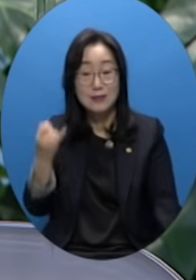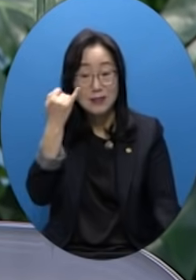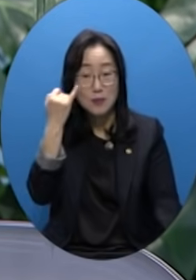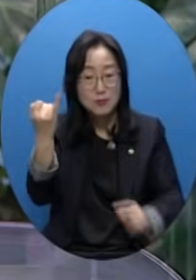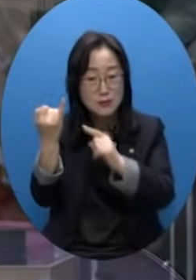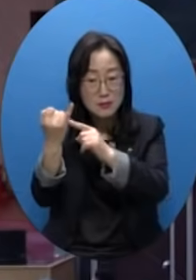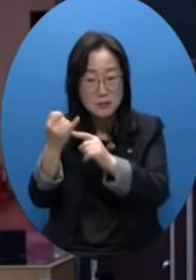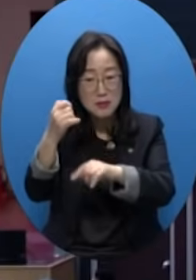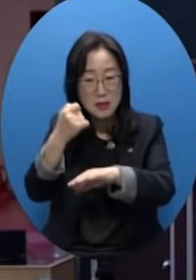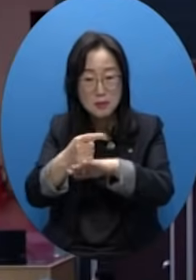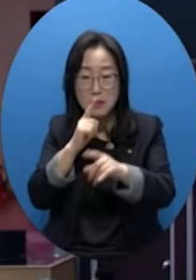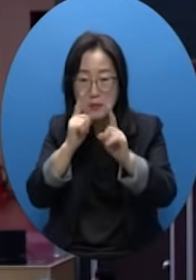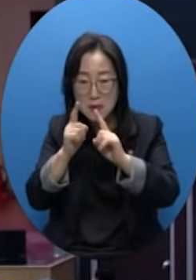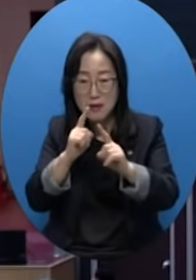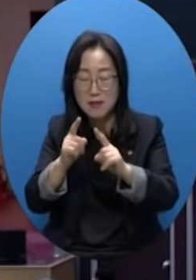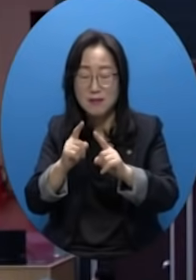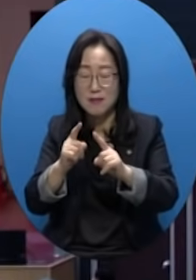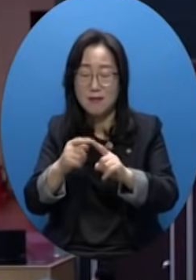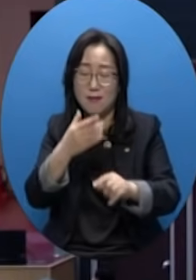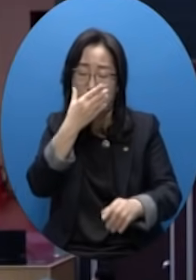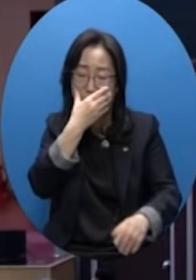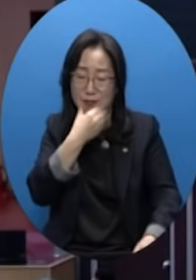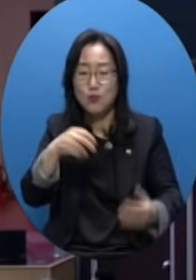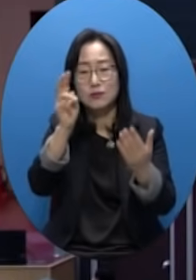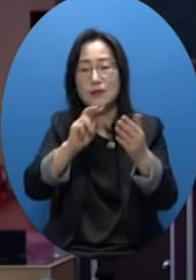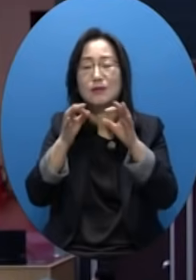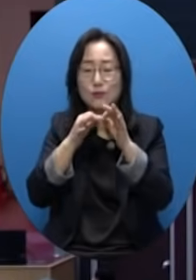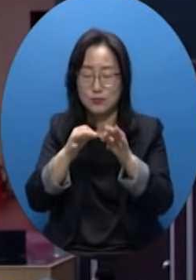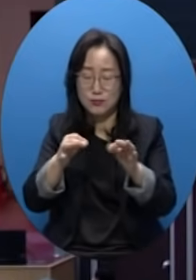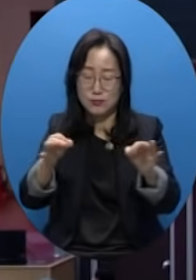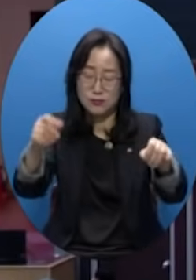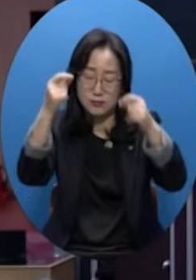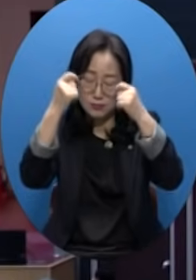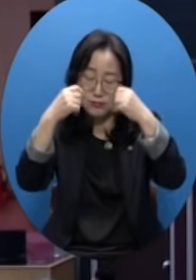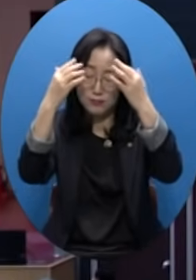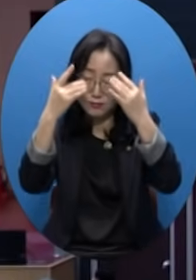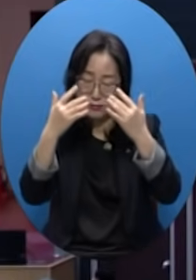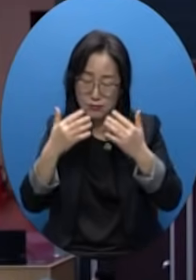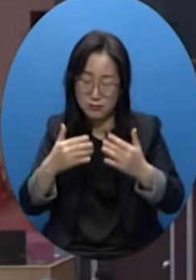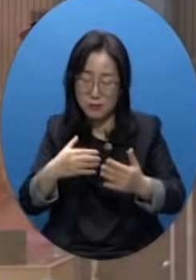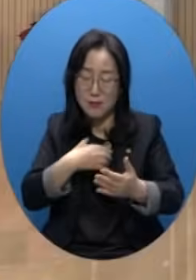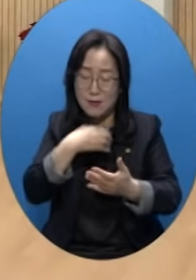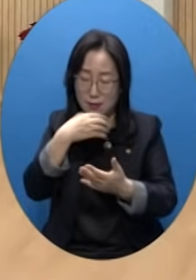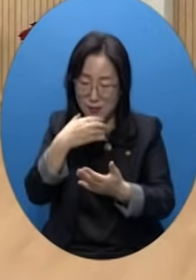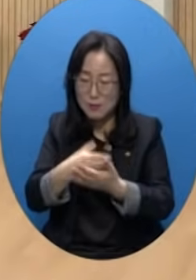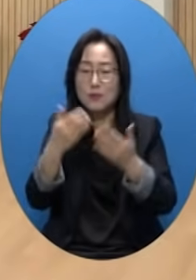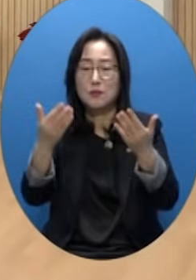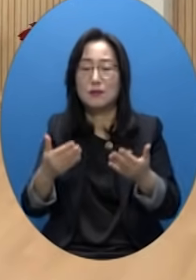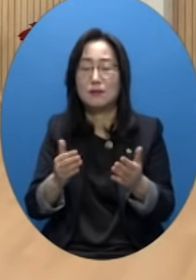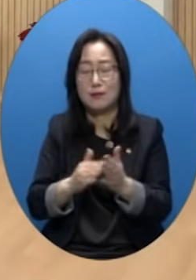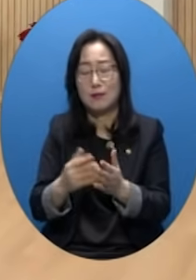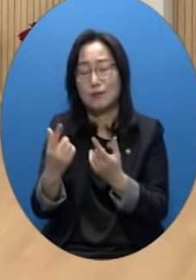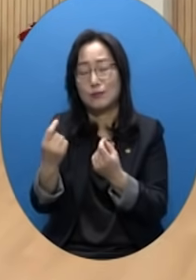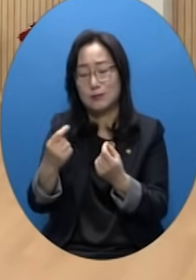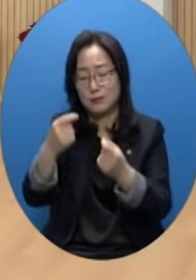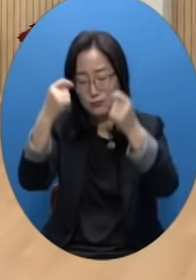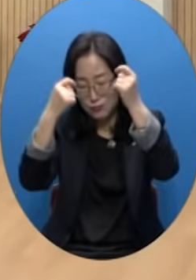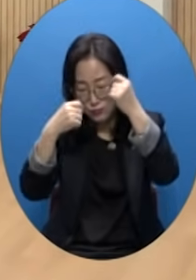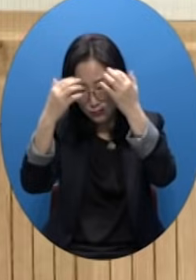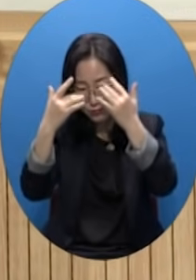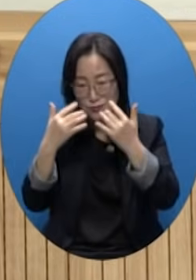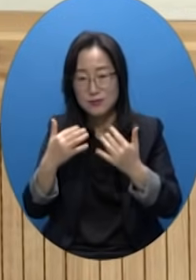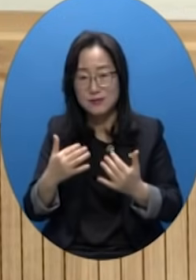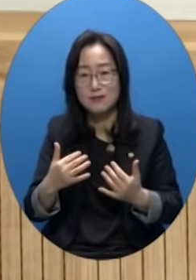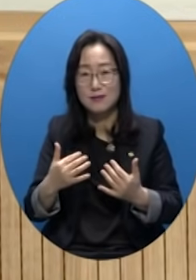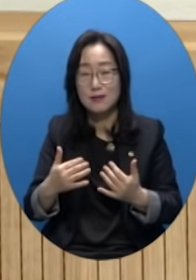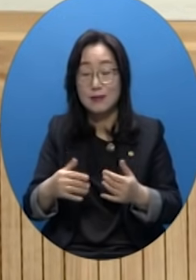마지막에 송경일 목사 미지원 행복이라는 찾아 보면서 눈물을 흘리는데 저는 큰 감동 받고 저도 눈물 흘렸습니다 그